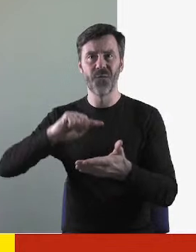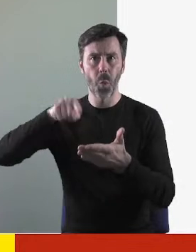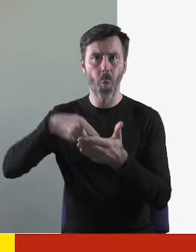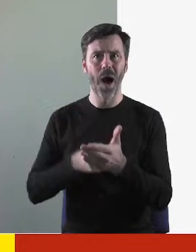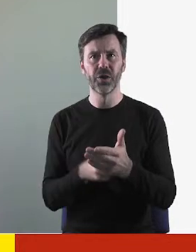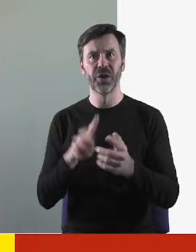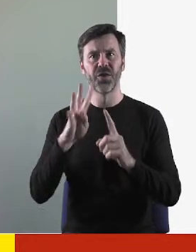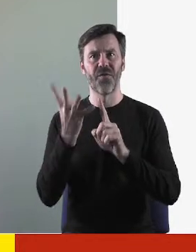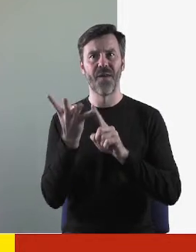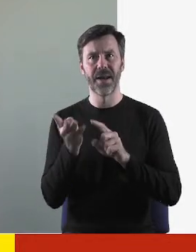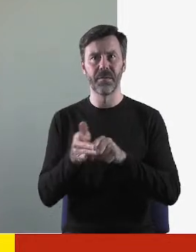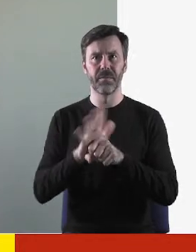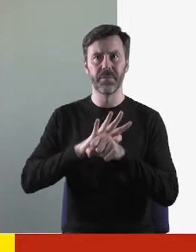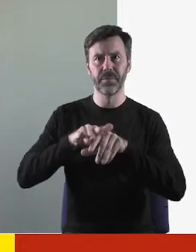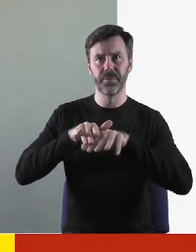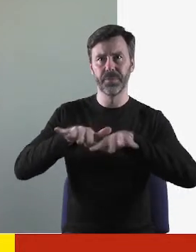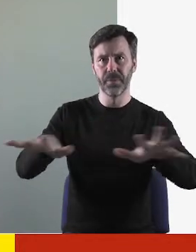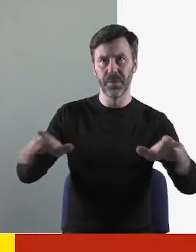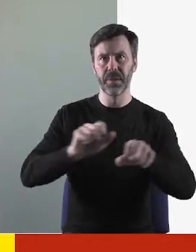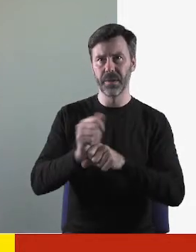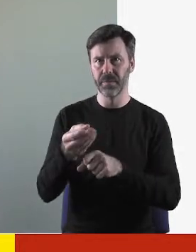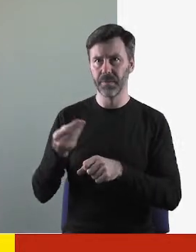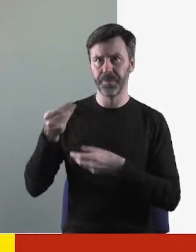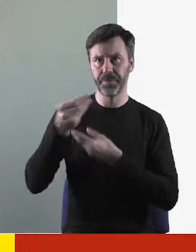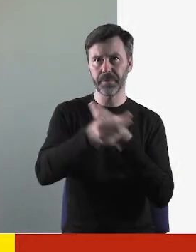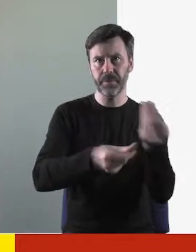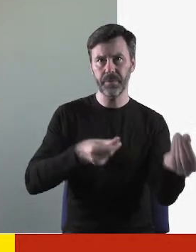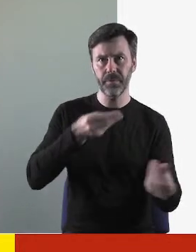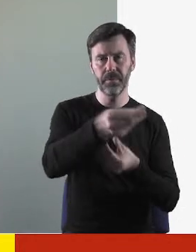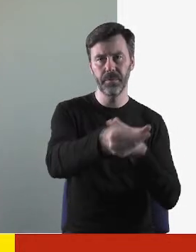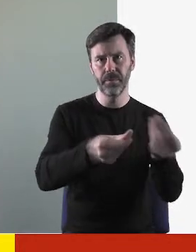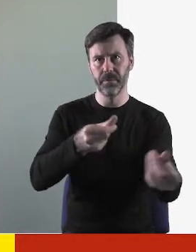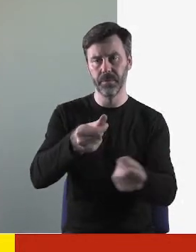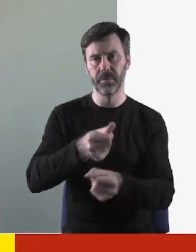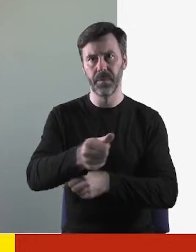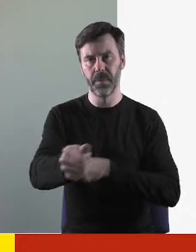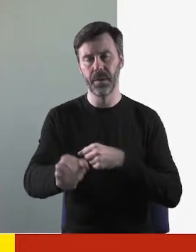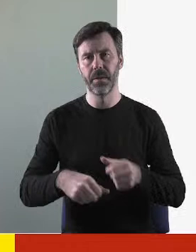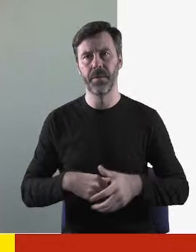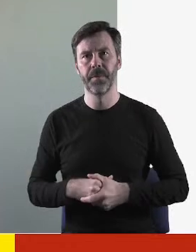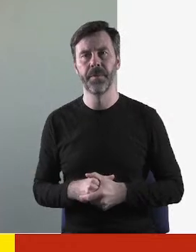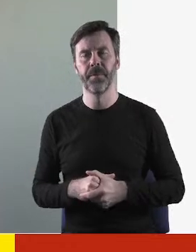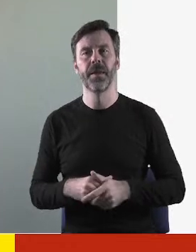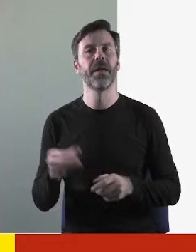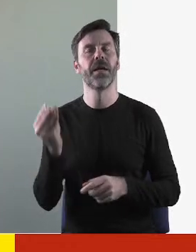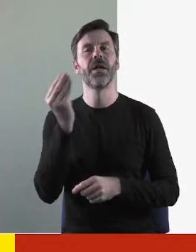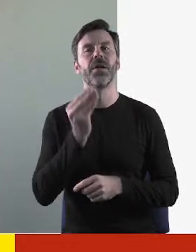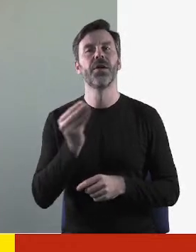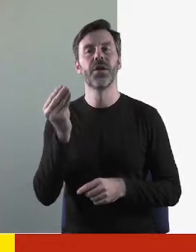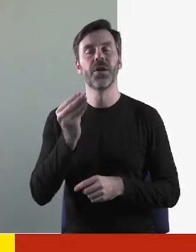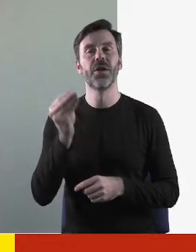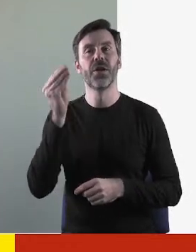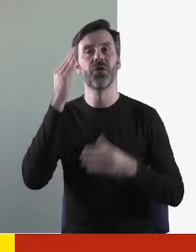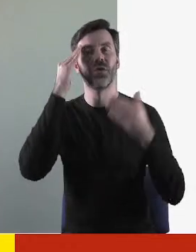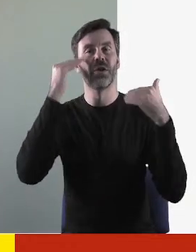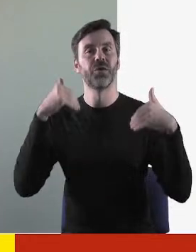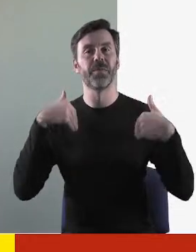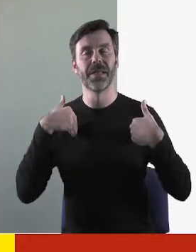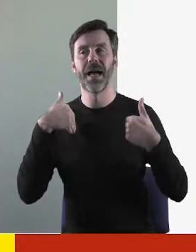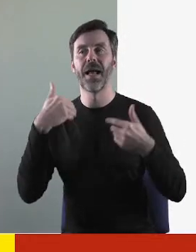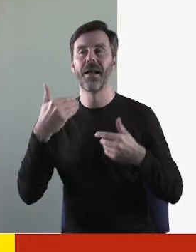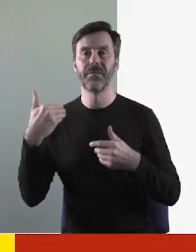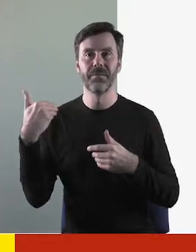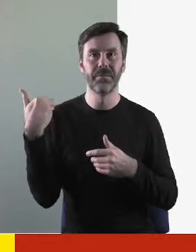są przekazywane środki. Dodatkowo jeszcze szpitale otrzymują bezpośrednio z